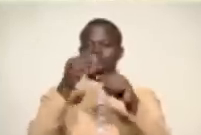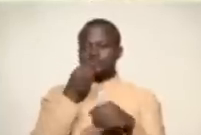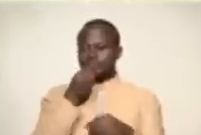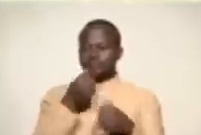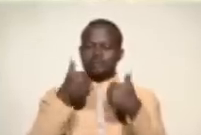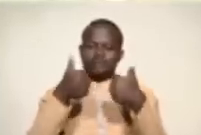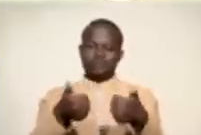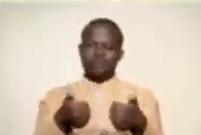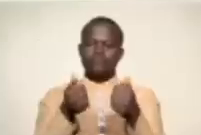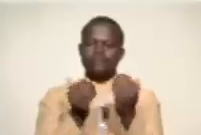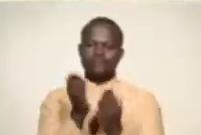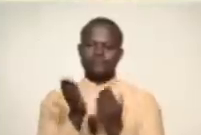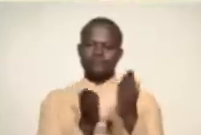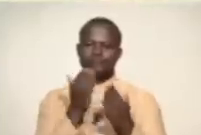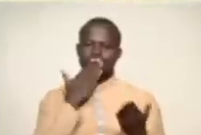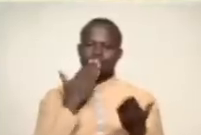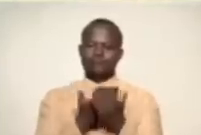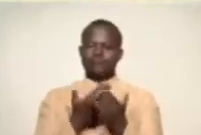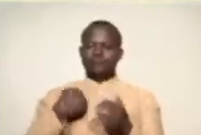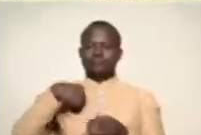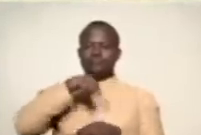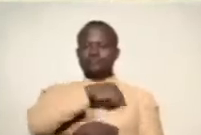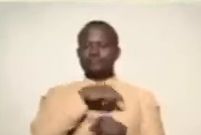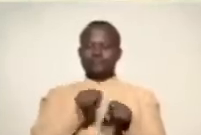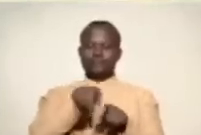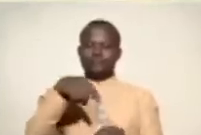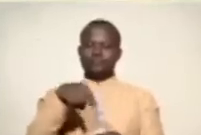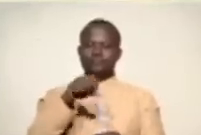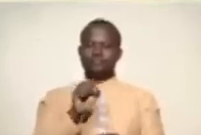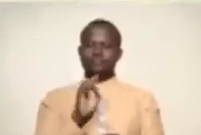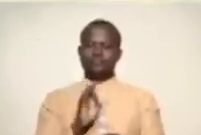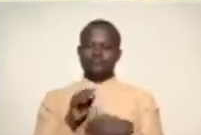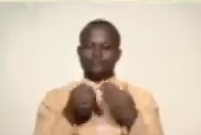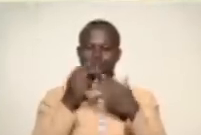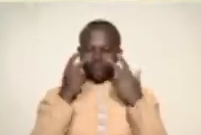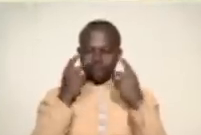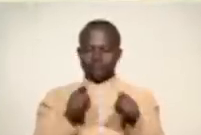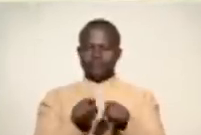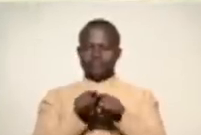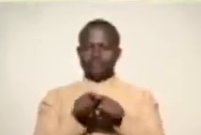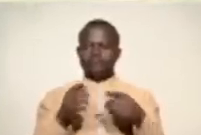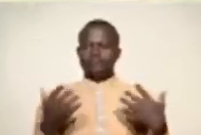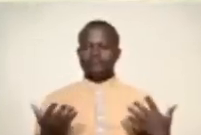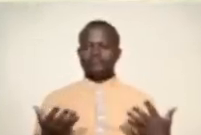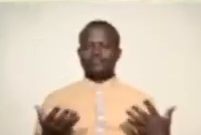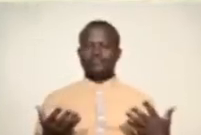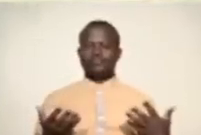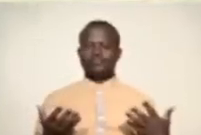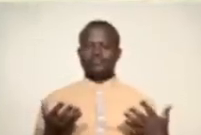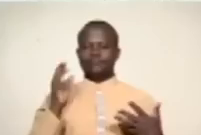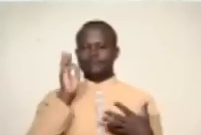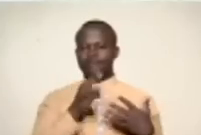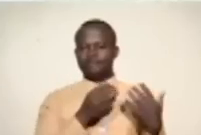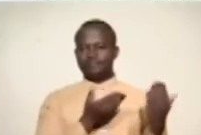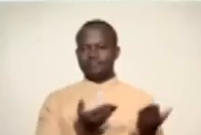byiza, baransavinga neza. Rero twebwe nka PSF ahubwo tubibona nk'aho